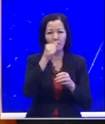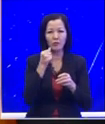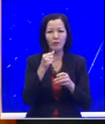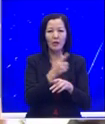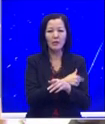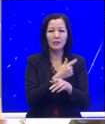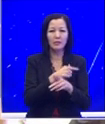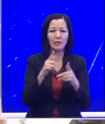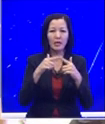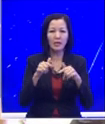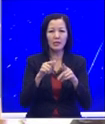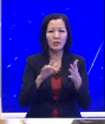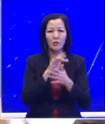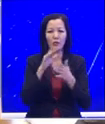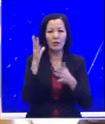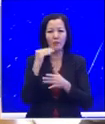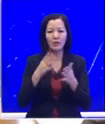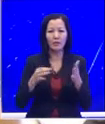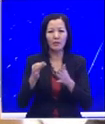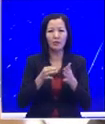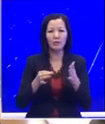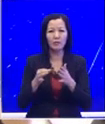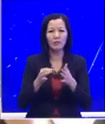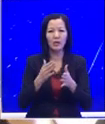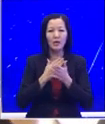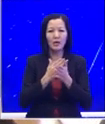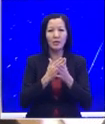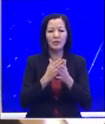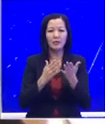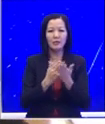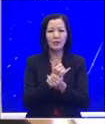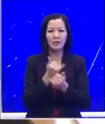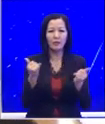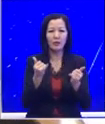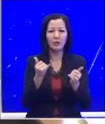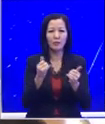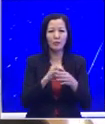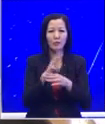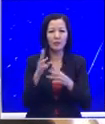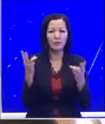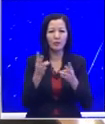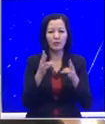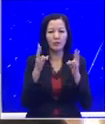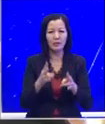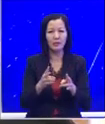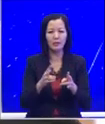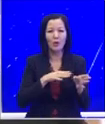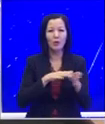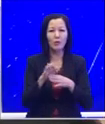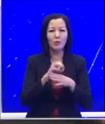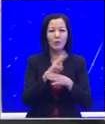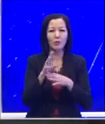К слову, медицинские организации города Алматы и Алматинской области оказывают необходимую медицинскую помощь пострадавшим,